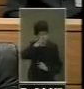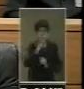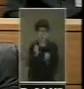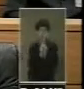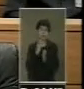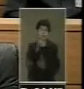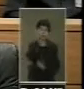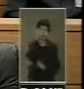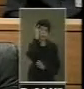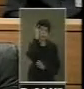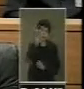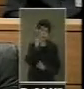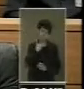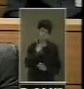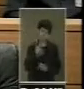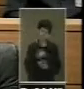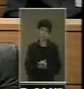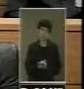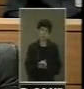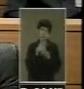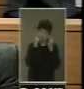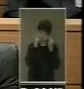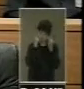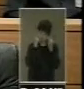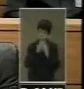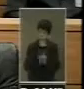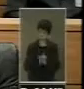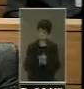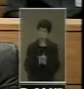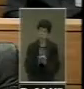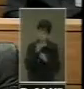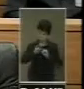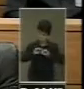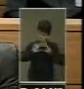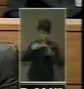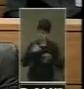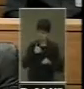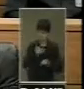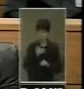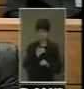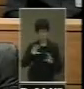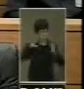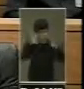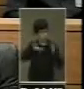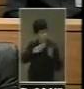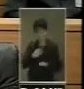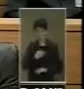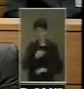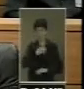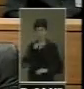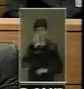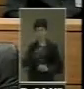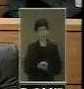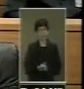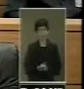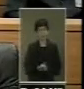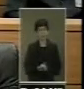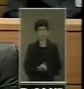แล้วครับท่านนายกครับเขาประกาศชัดเจนแล้วครับว่ายุบสภาก็ไม่เอาครับ